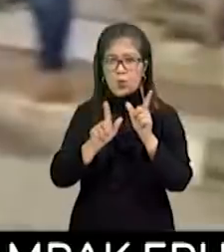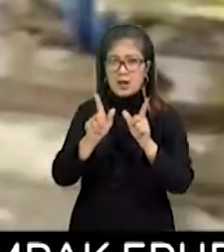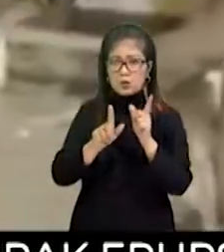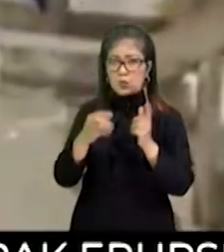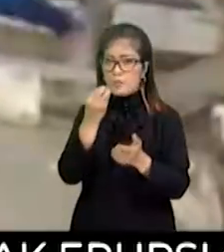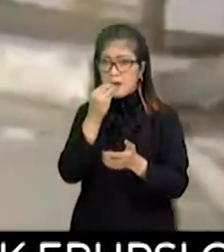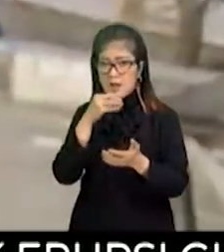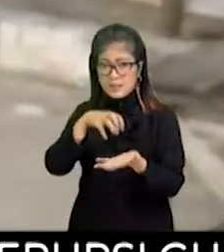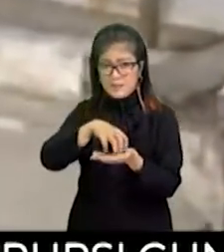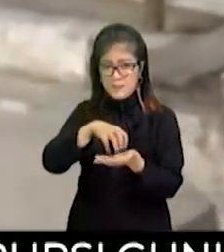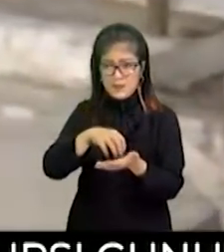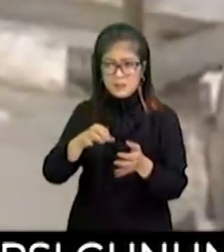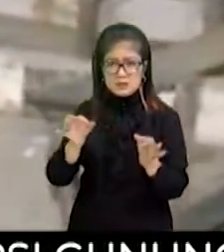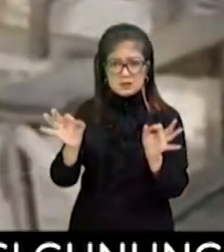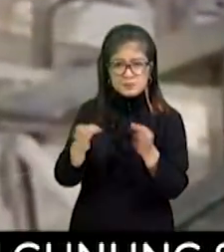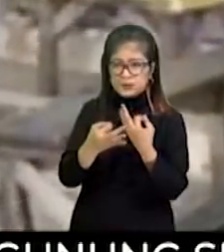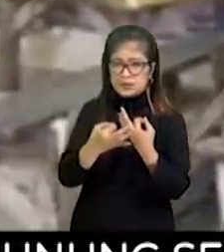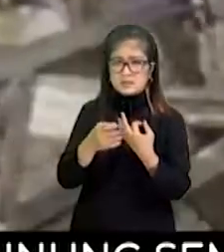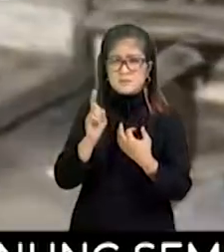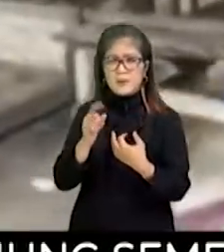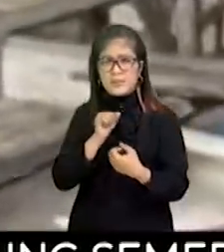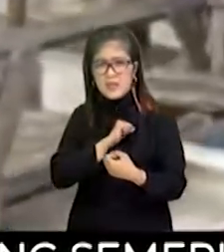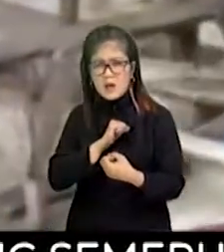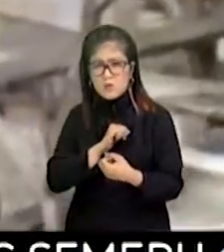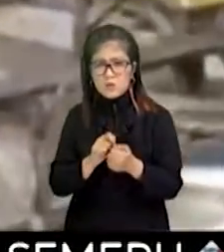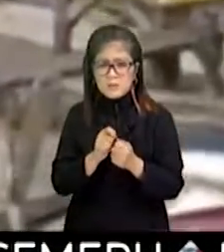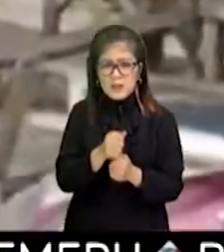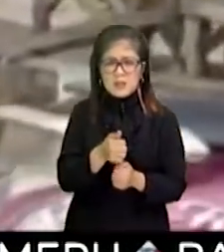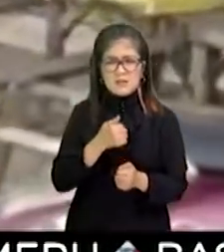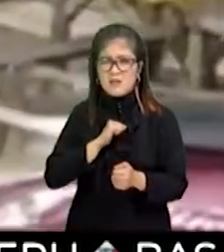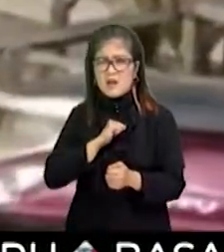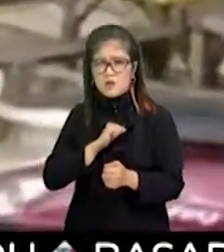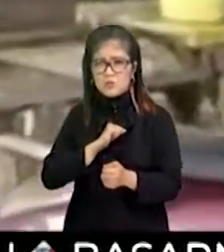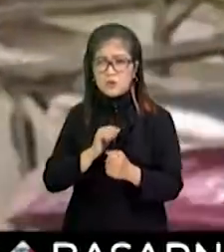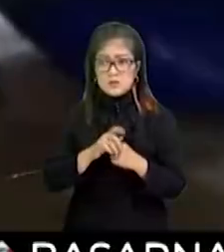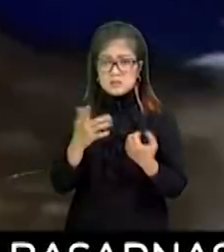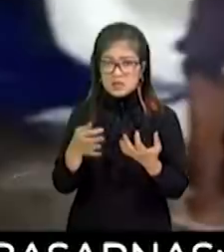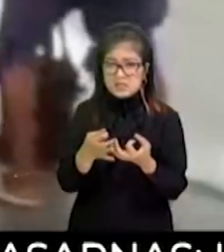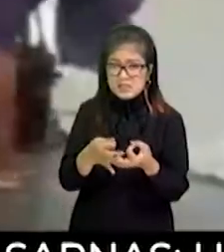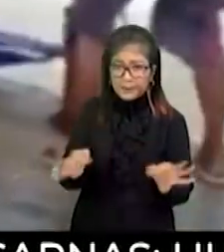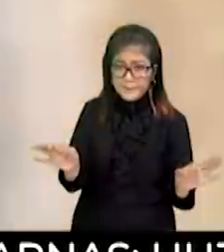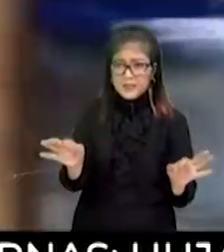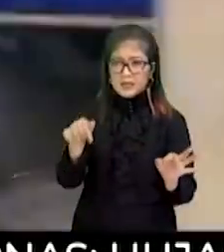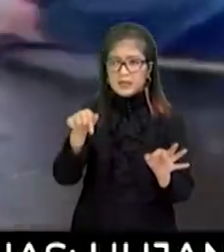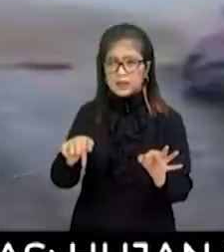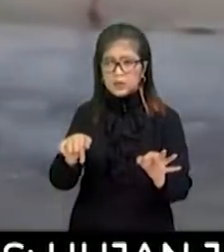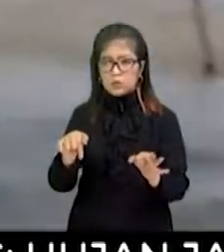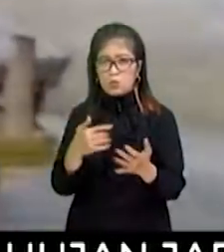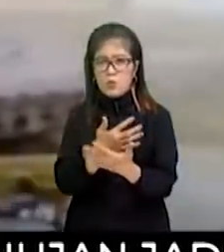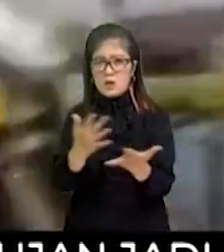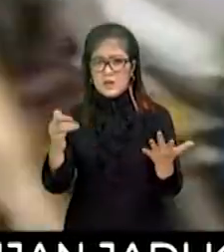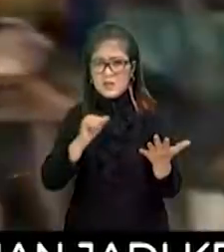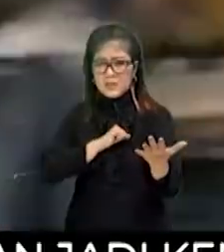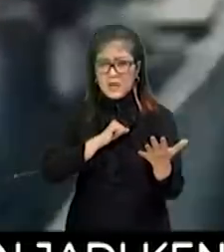karena para pembeli takut untuk berbelanja karena sebagai pembeli dan khawatir warung dan lapaknya roboh akibat tiupan